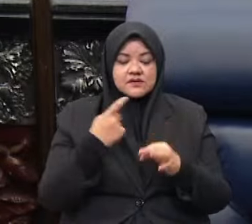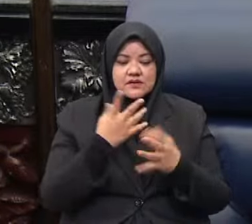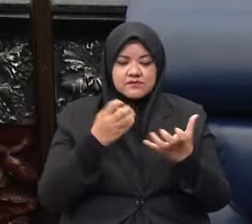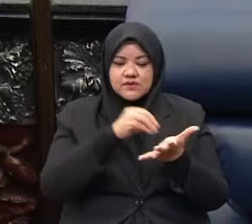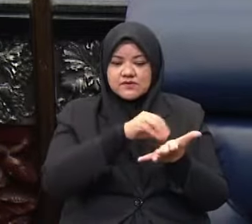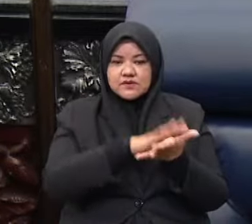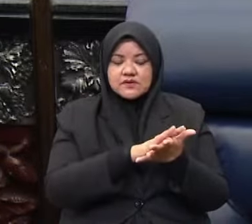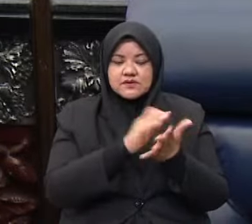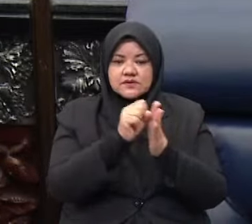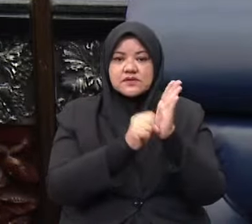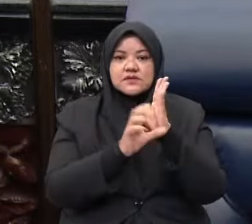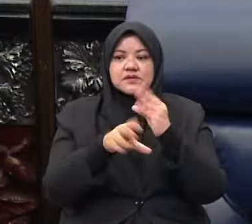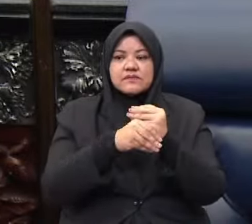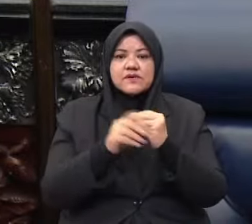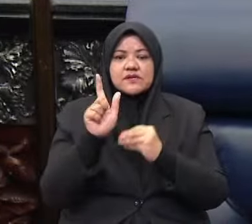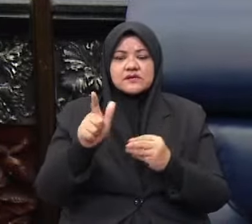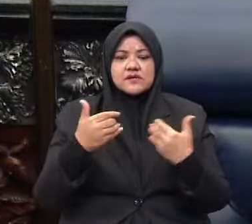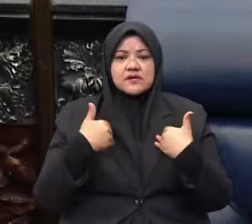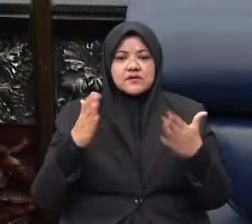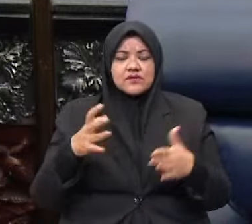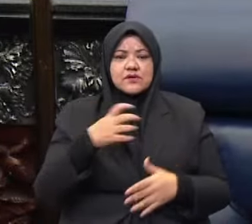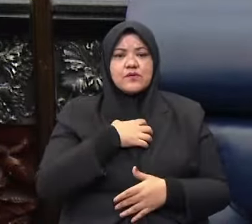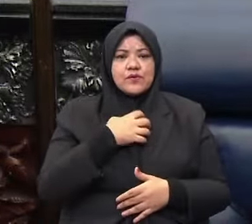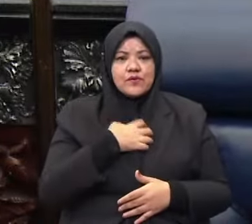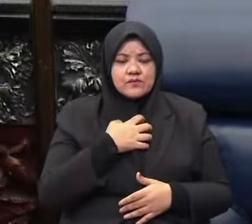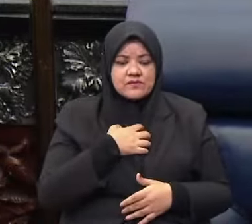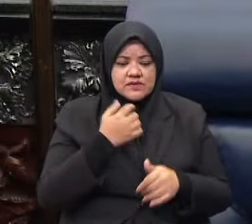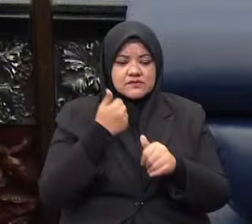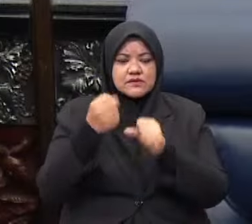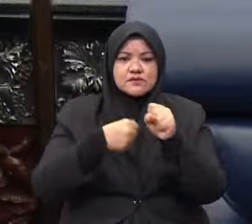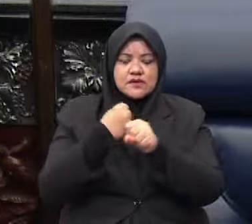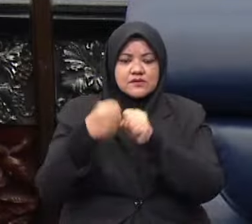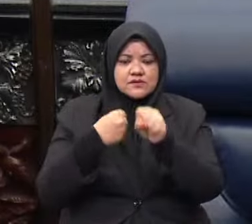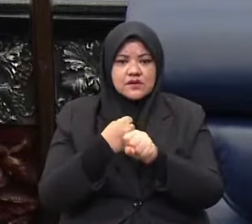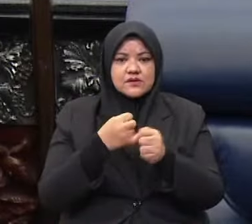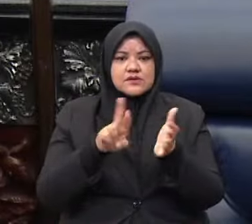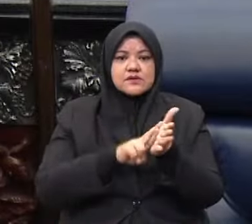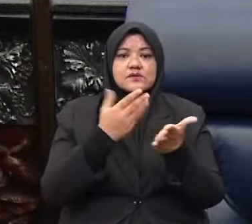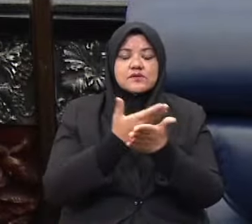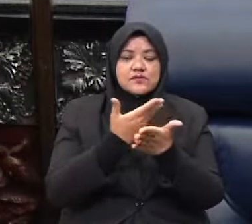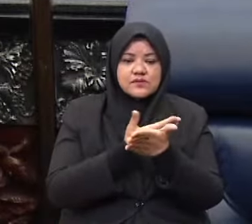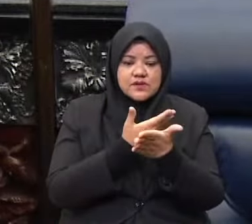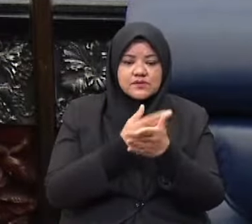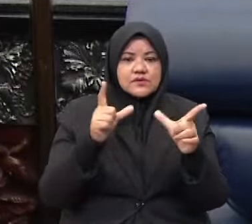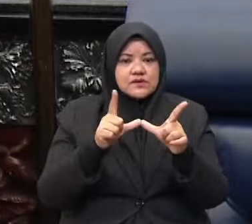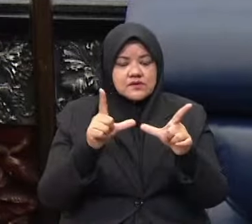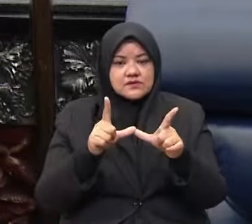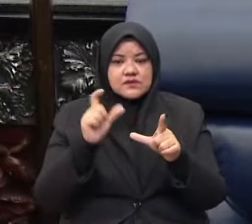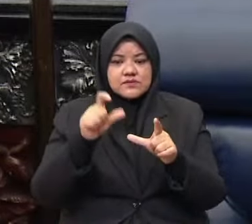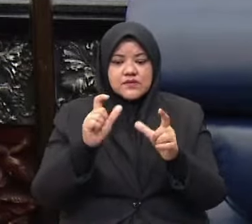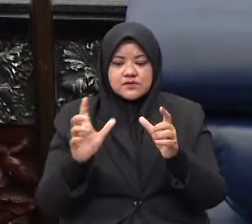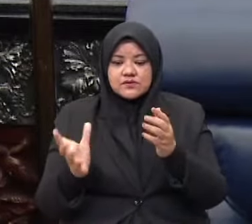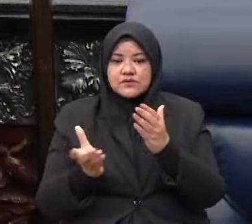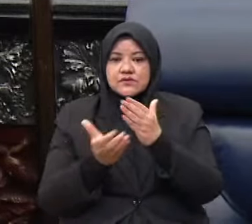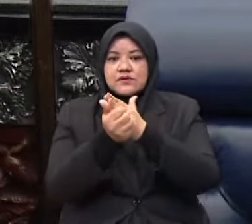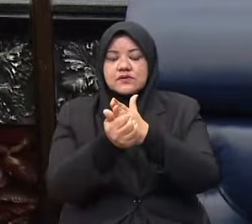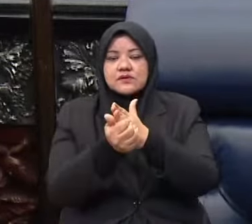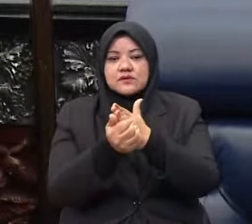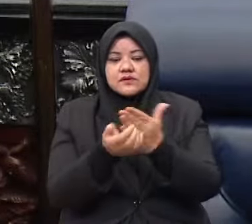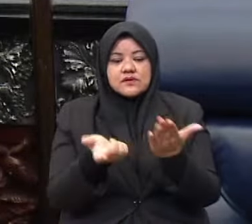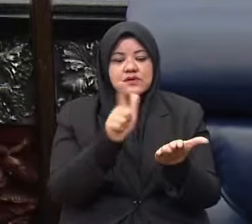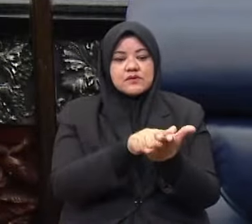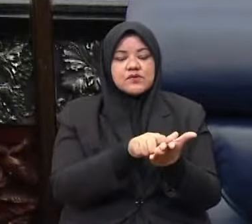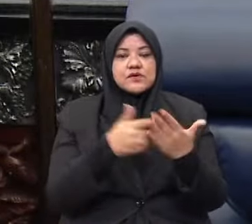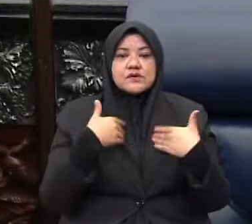nak letakkan syarat tambahan pula, nanti orang akan bising. Setiap tahun nak renew lesen, perlu dikepilkan